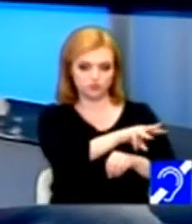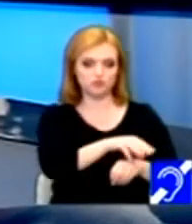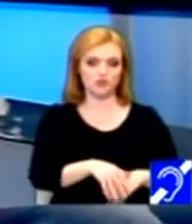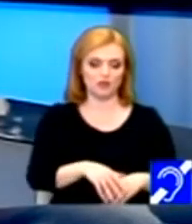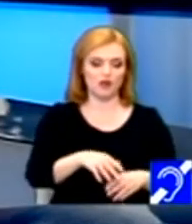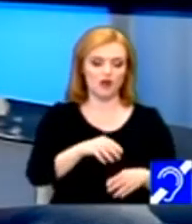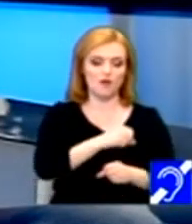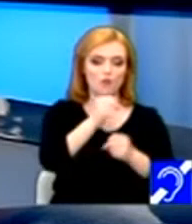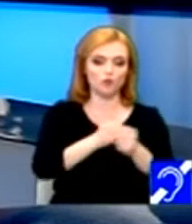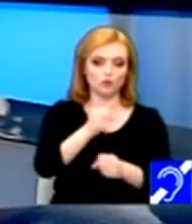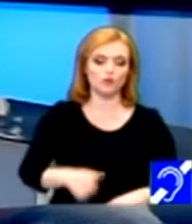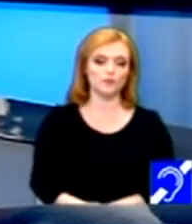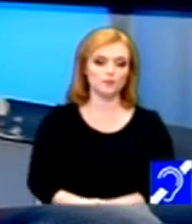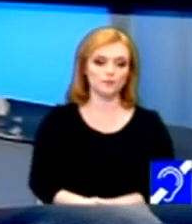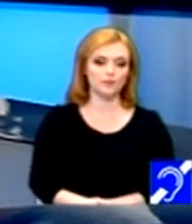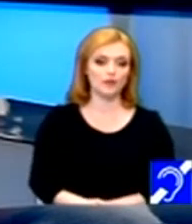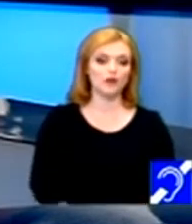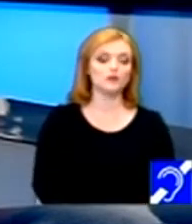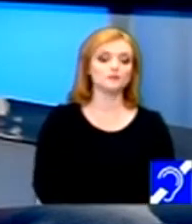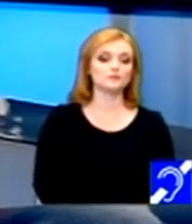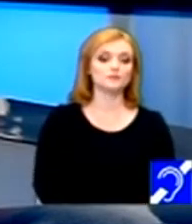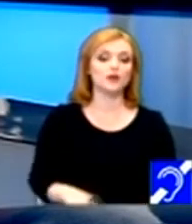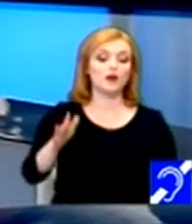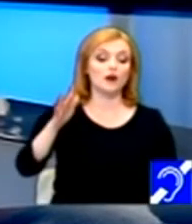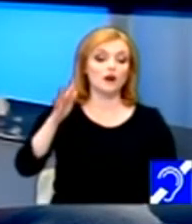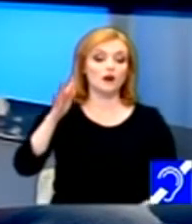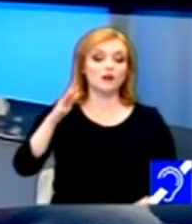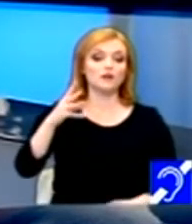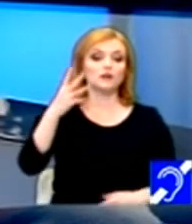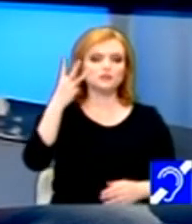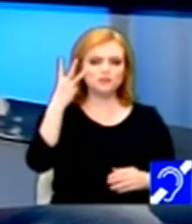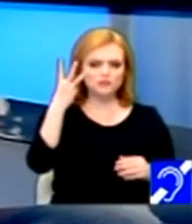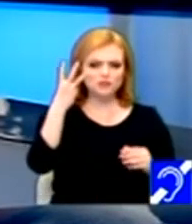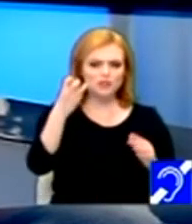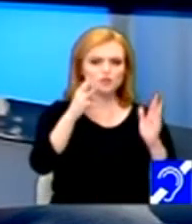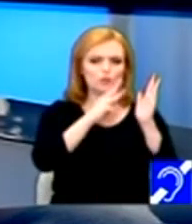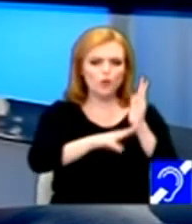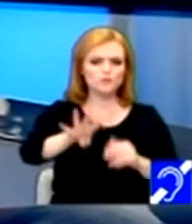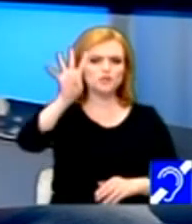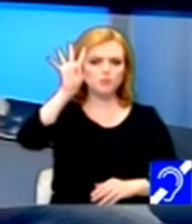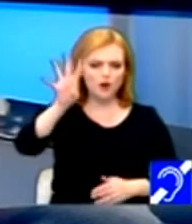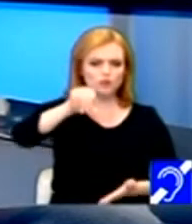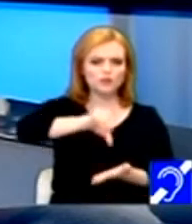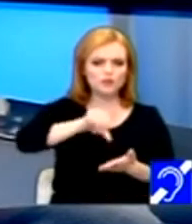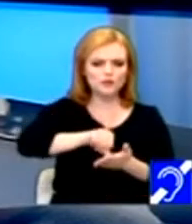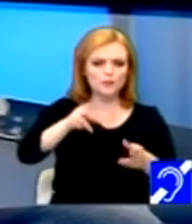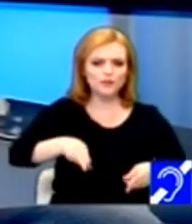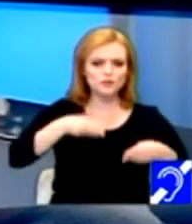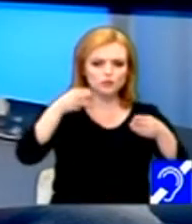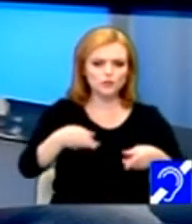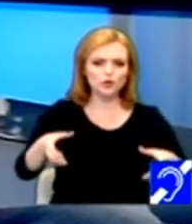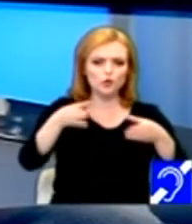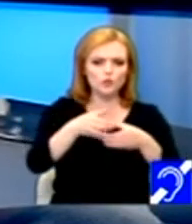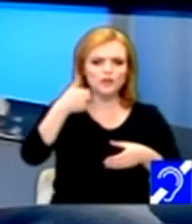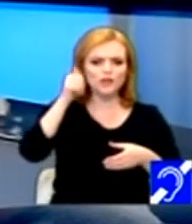Poliția italiană a lansat o vastă campanie împotriva structurilor criminale. 384 de membri ai mafiei calabreze Ndrangheta au fost